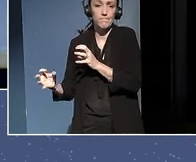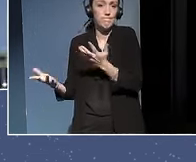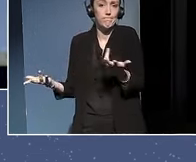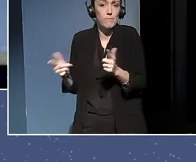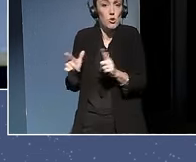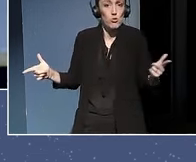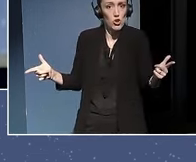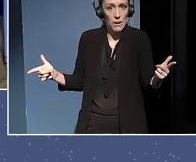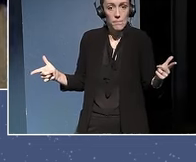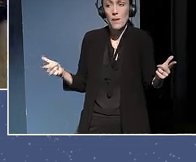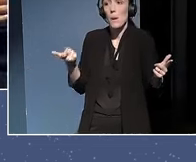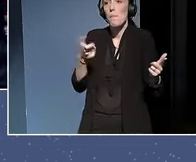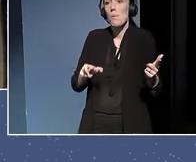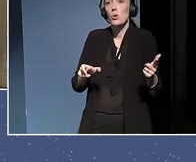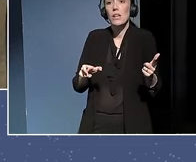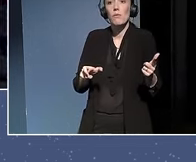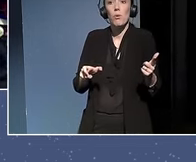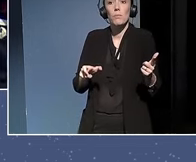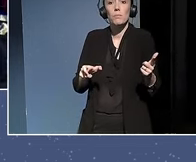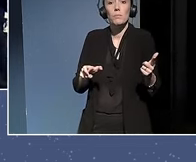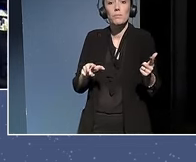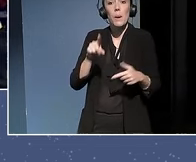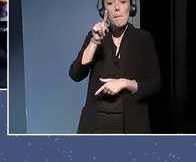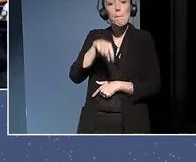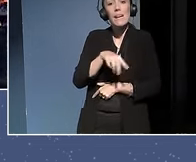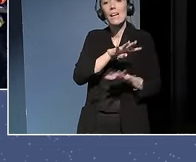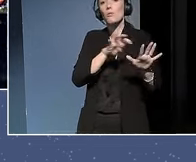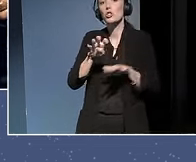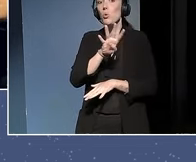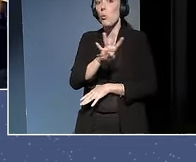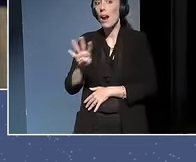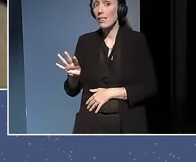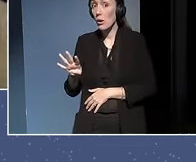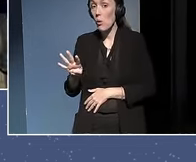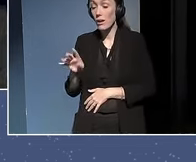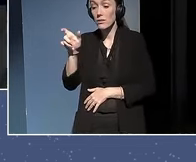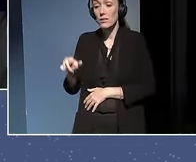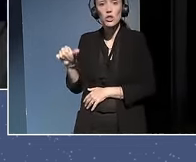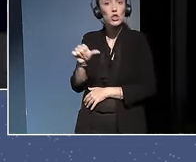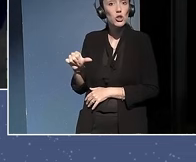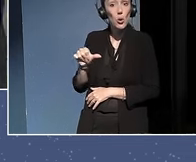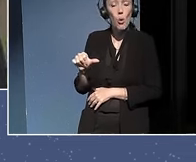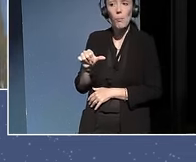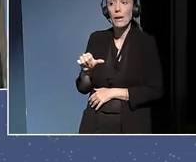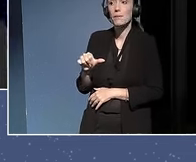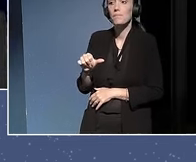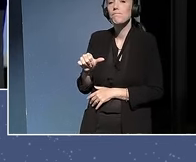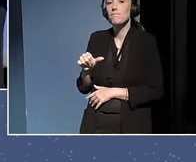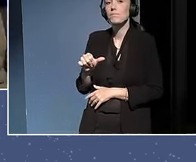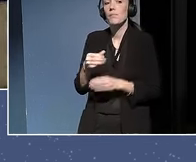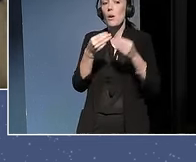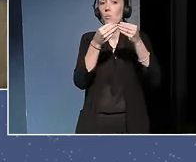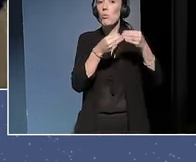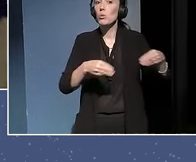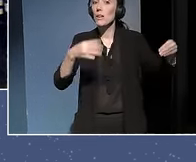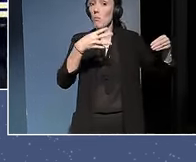il Ok nel 1944 stromer era aveva cercato di convincere il direttore del museo di